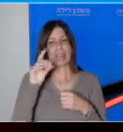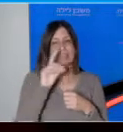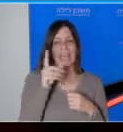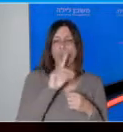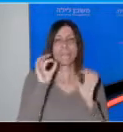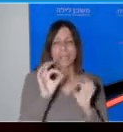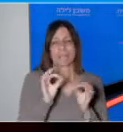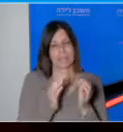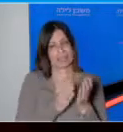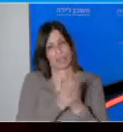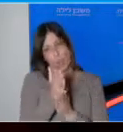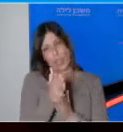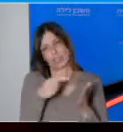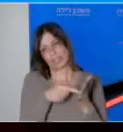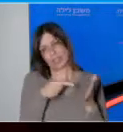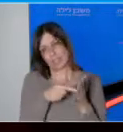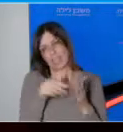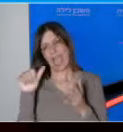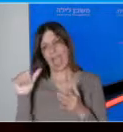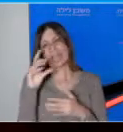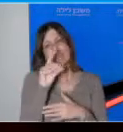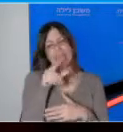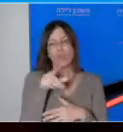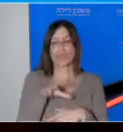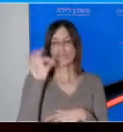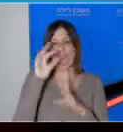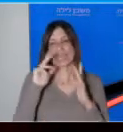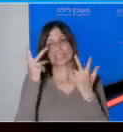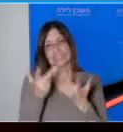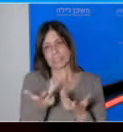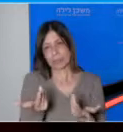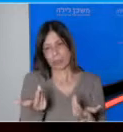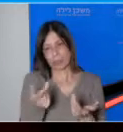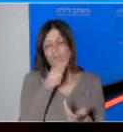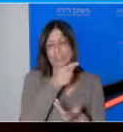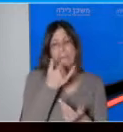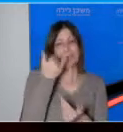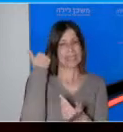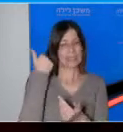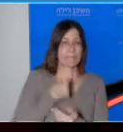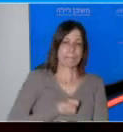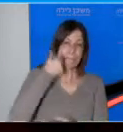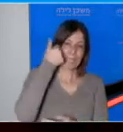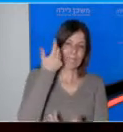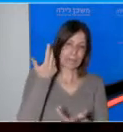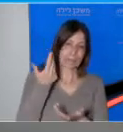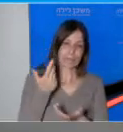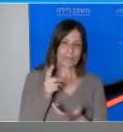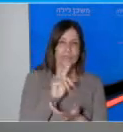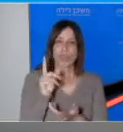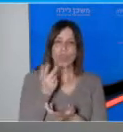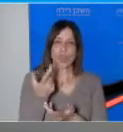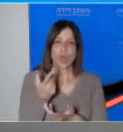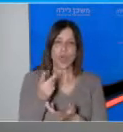באמת הוגן, בגלל שאריה דרי הוא נבחר ציבור, ולפקידים, בכירים ככל שיהיו, לא